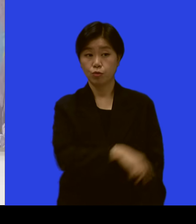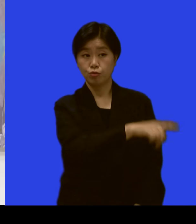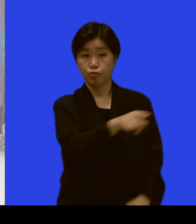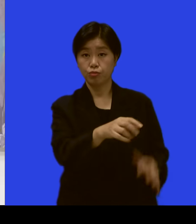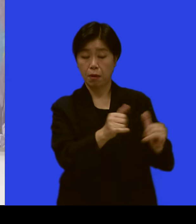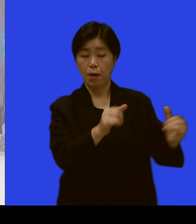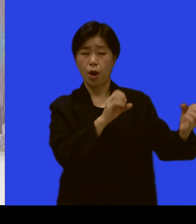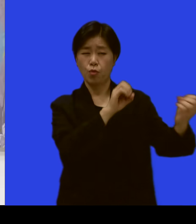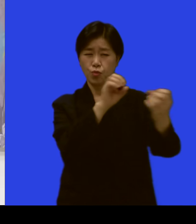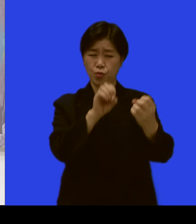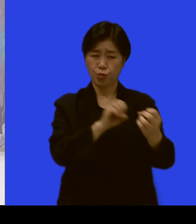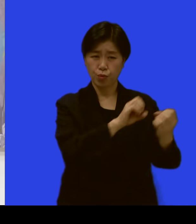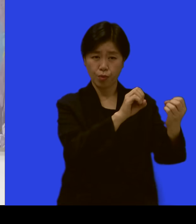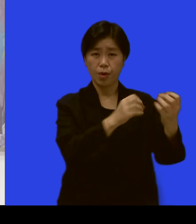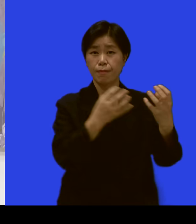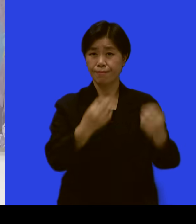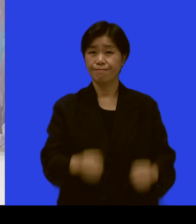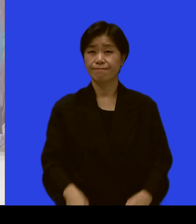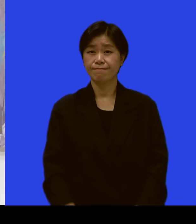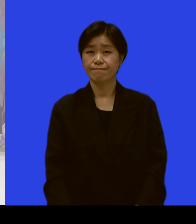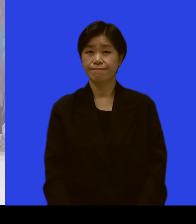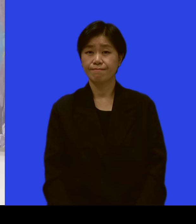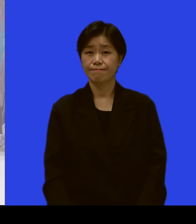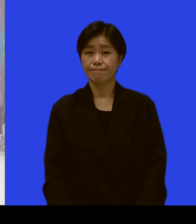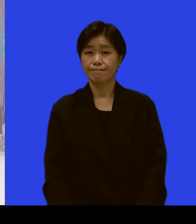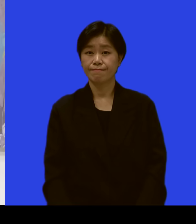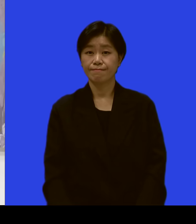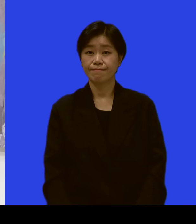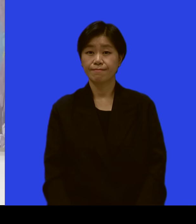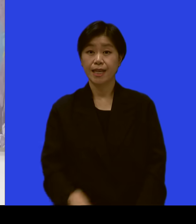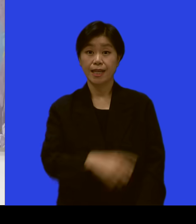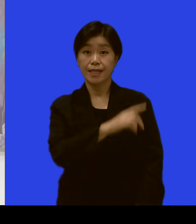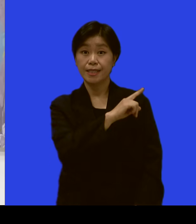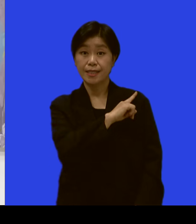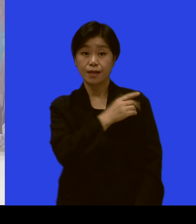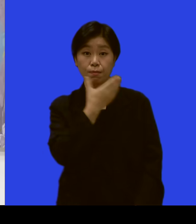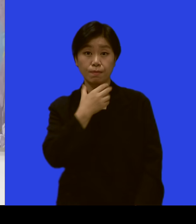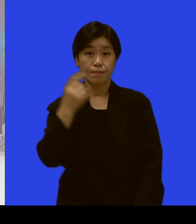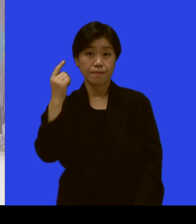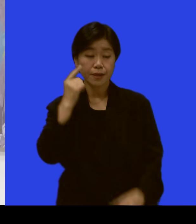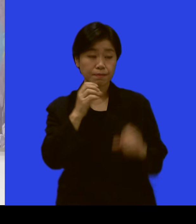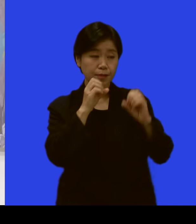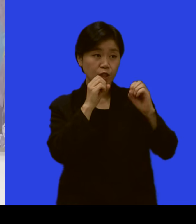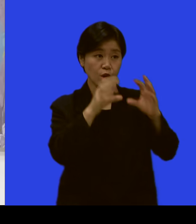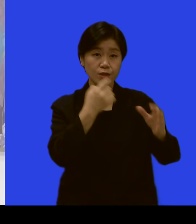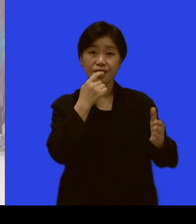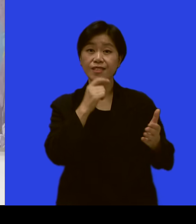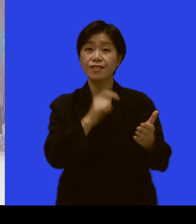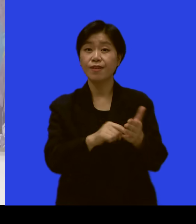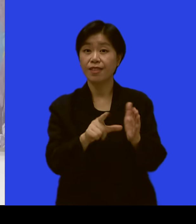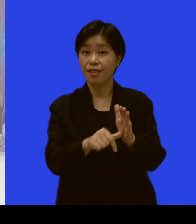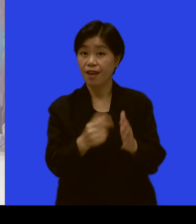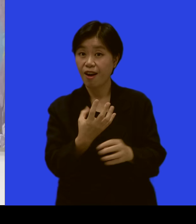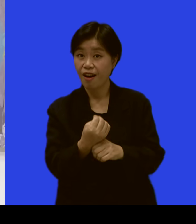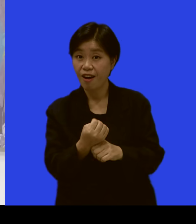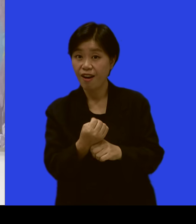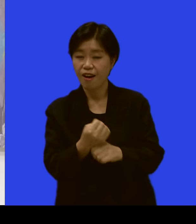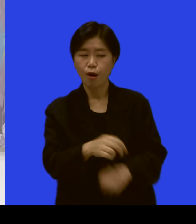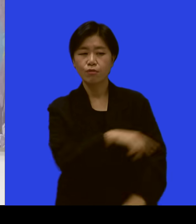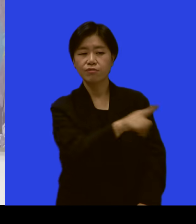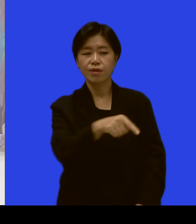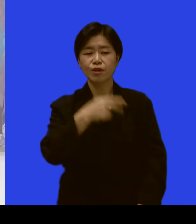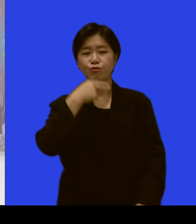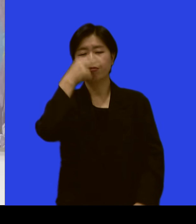같이 대화하고 음. 그러면서 그 가장 복음 전하기가 저한테는 쉬웠던 순간이 네. 애들이 취했을